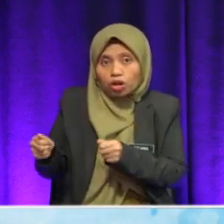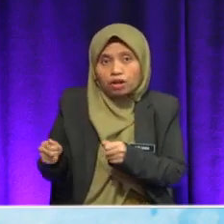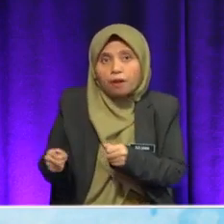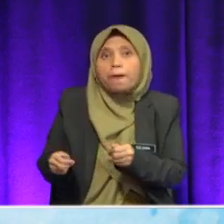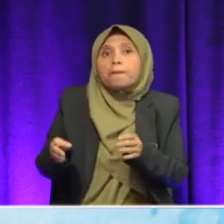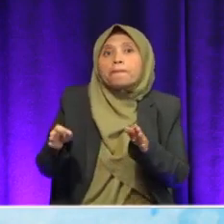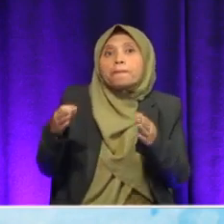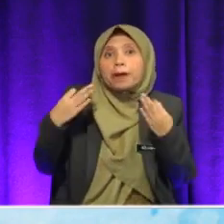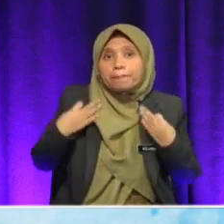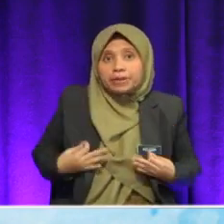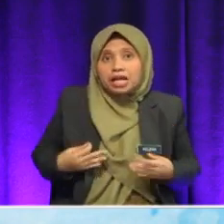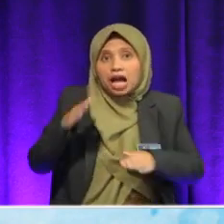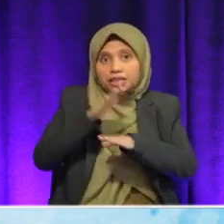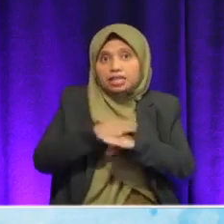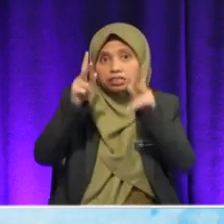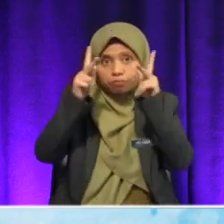sedikitlah